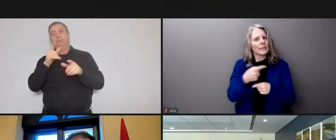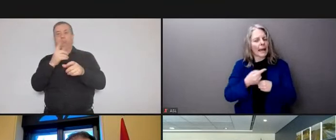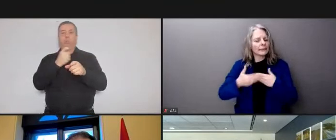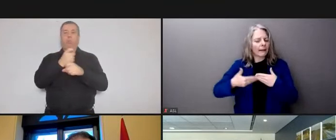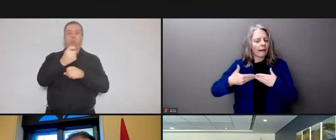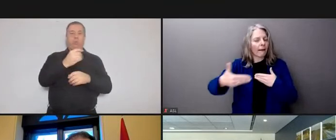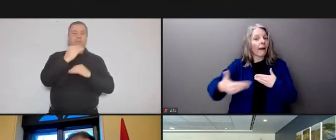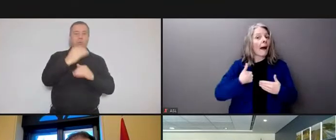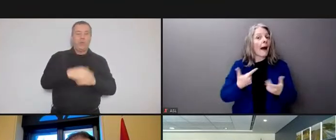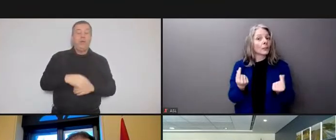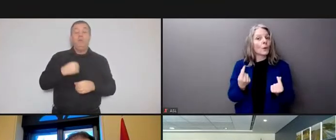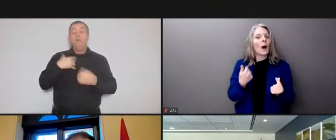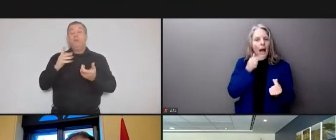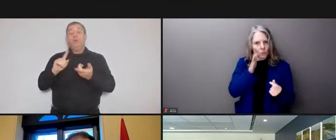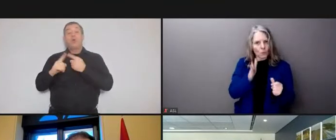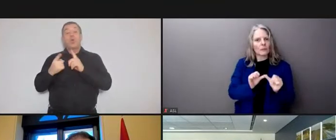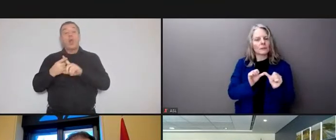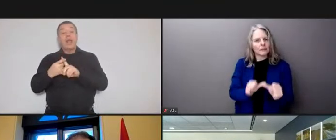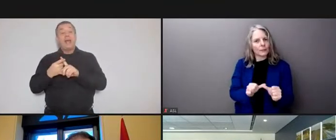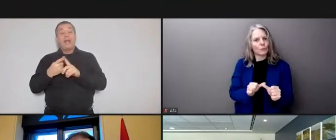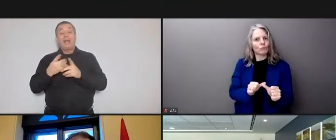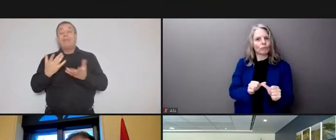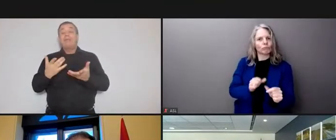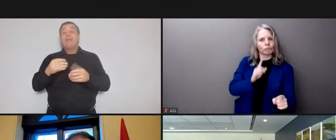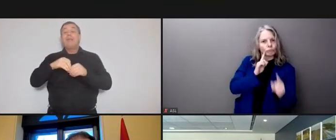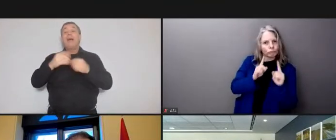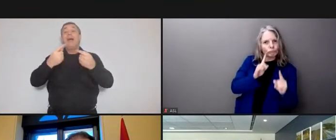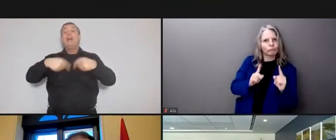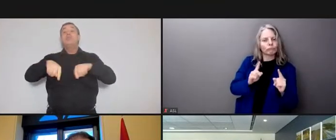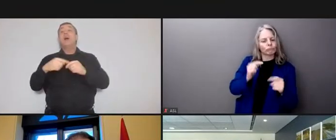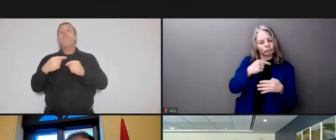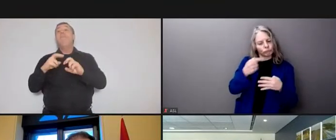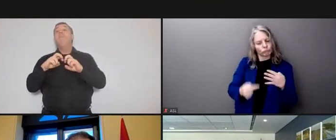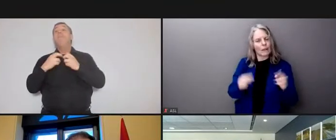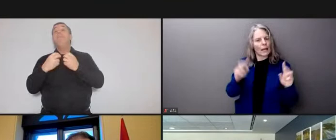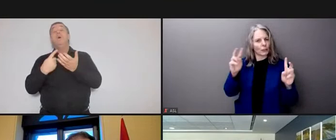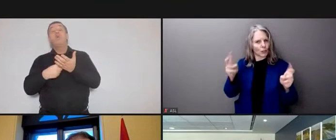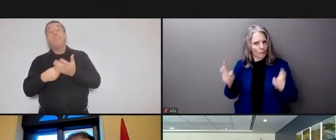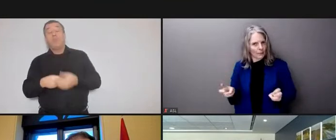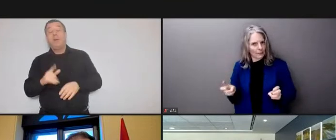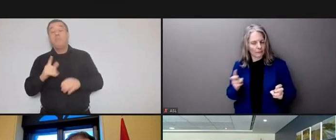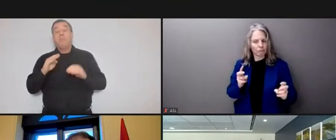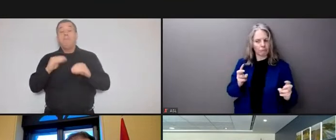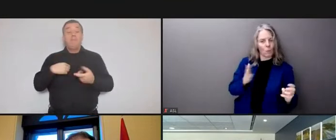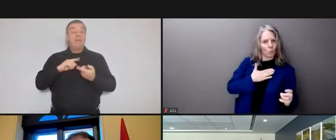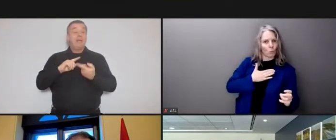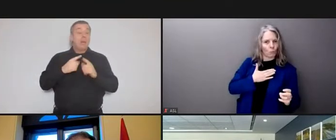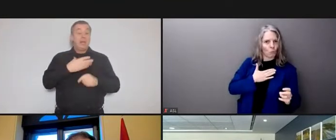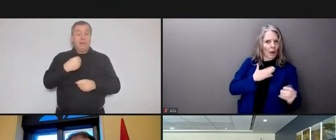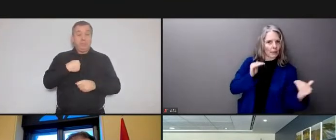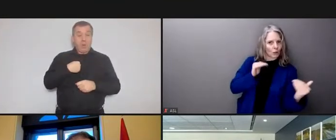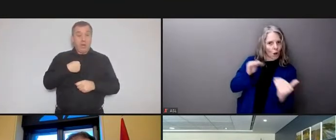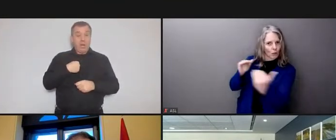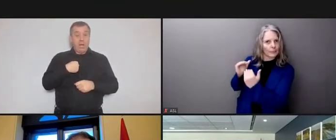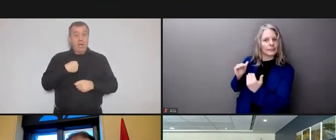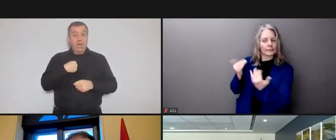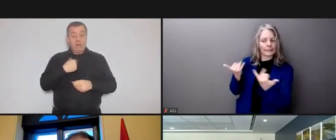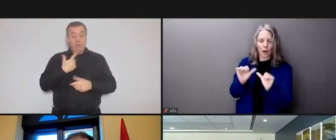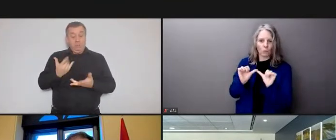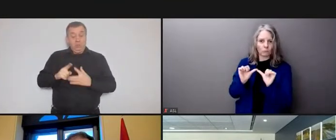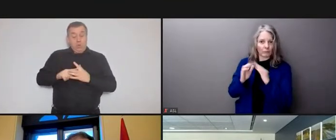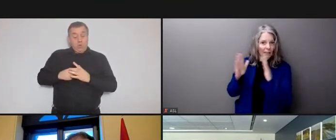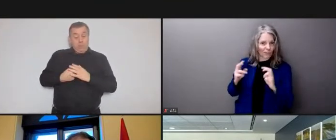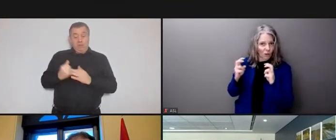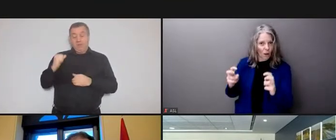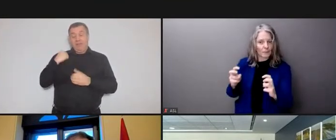collègues dans le en cours à la chambre des communes le premier ministre mes collègues et moi-même avons entamé le